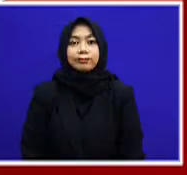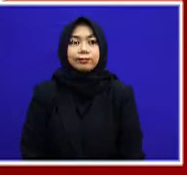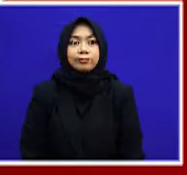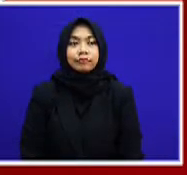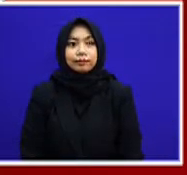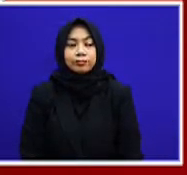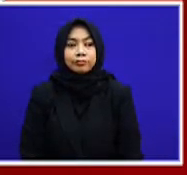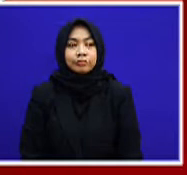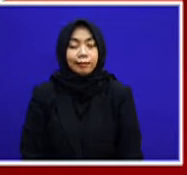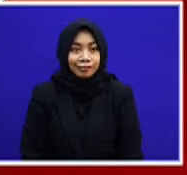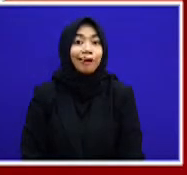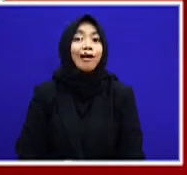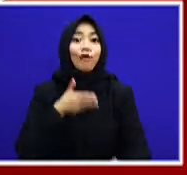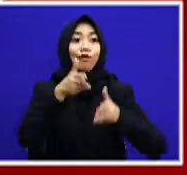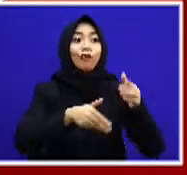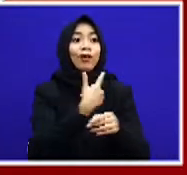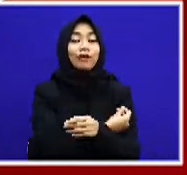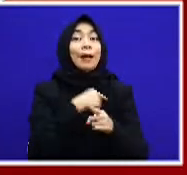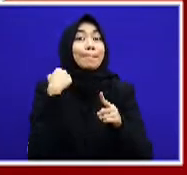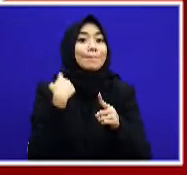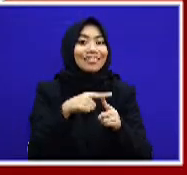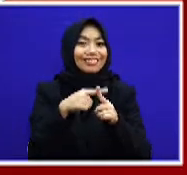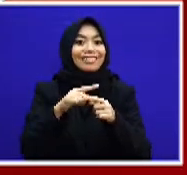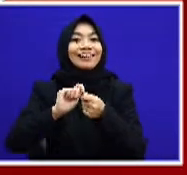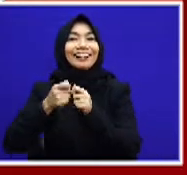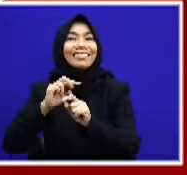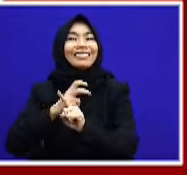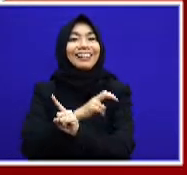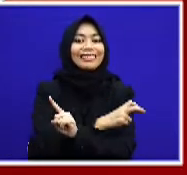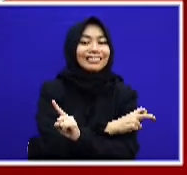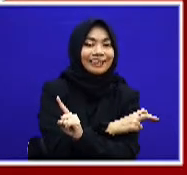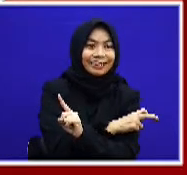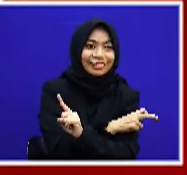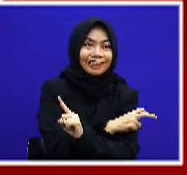laksanakan testing dan tracing. Ini agar kita mampu mendeteksi